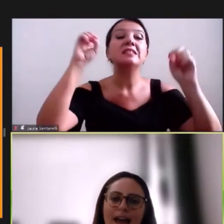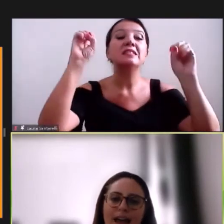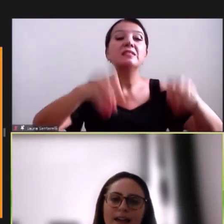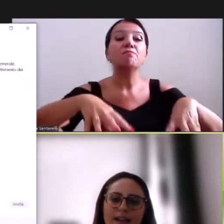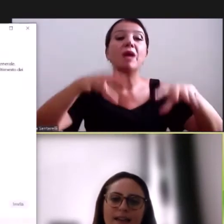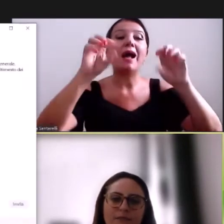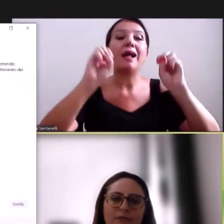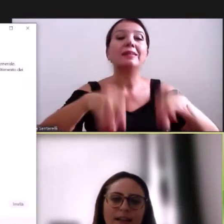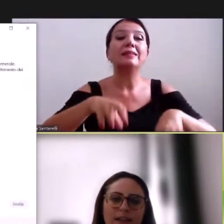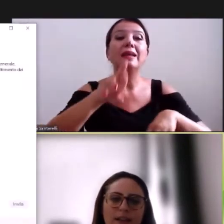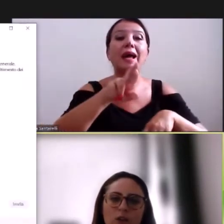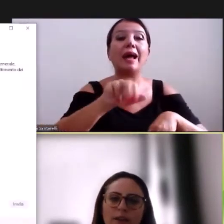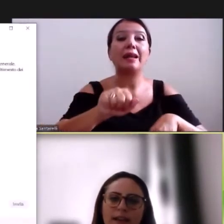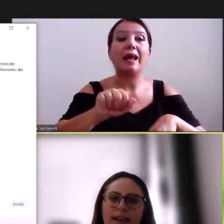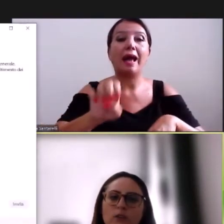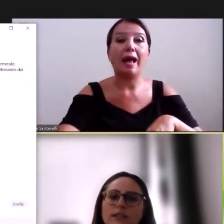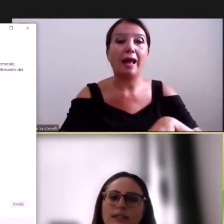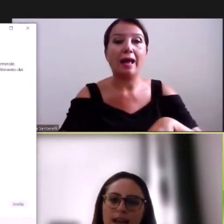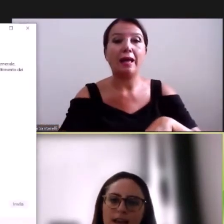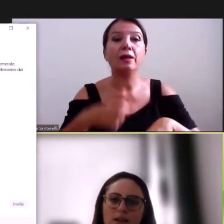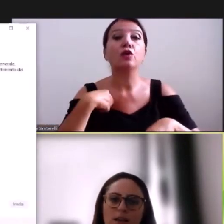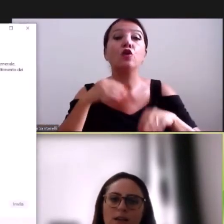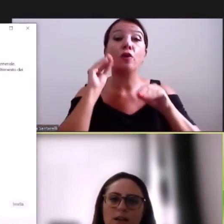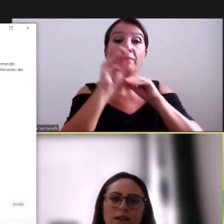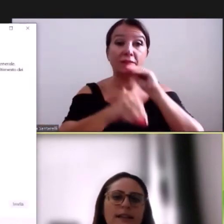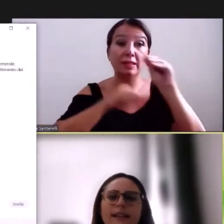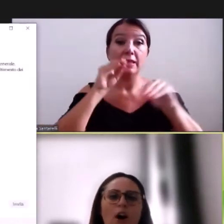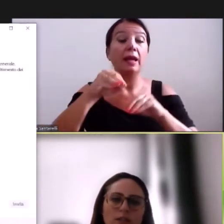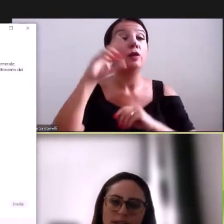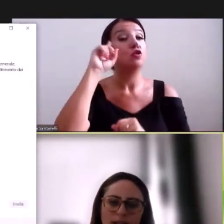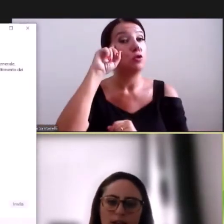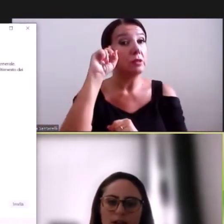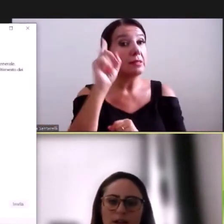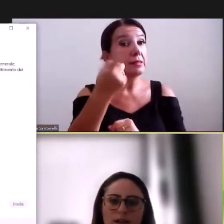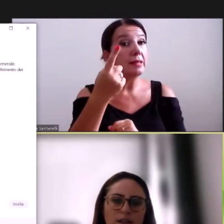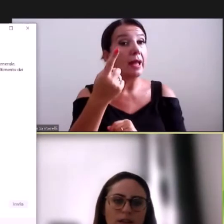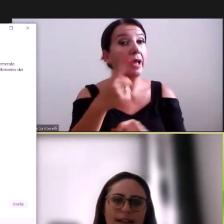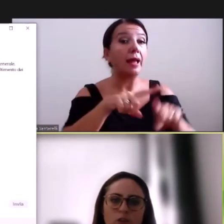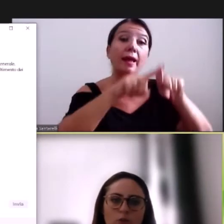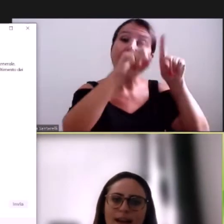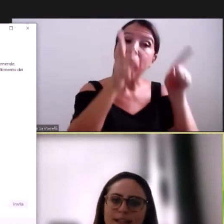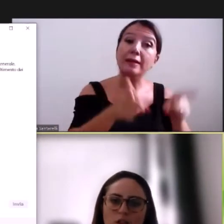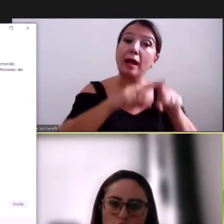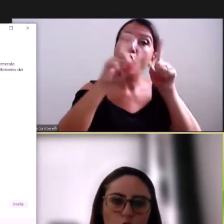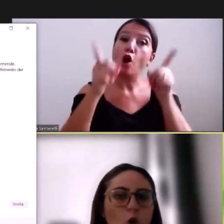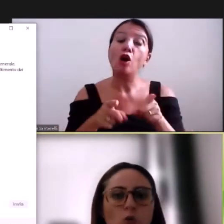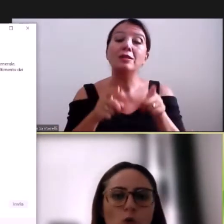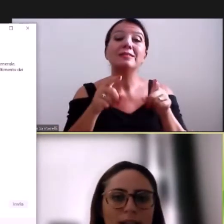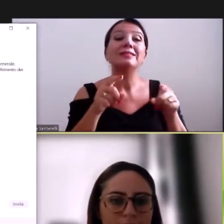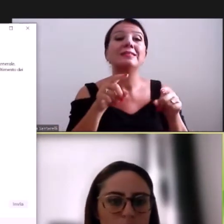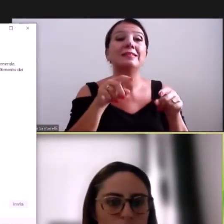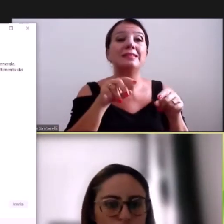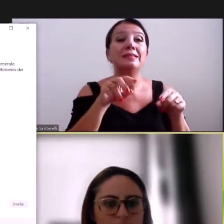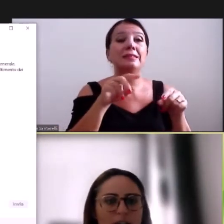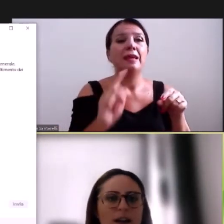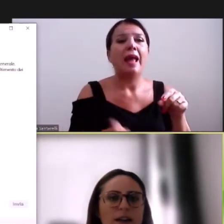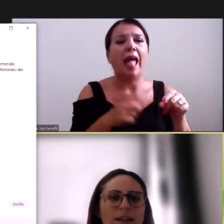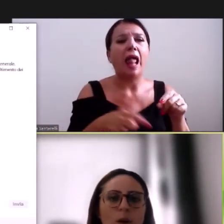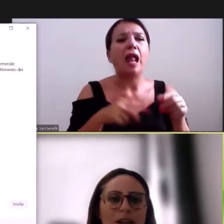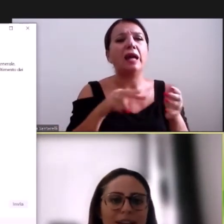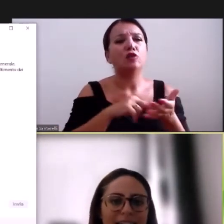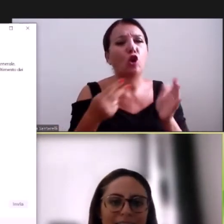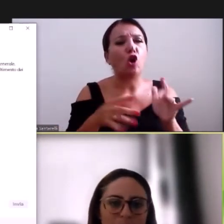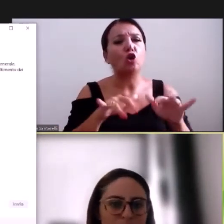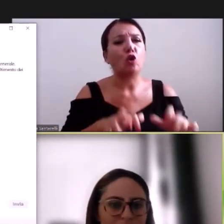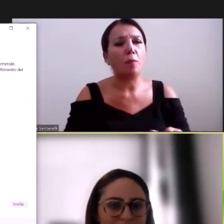dei RAE. Infatti io vi chiedo se nei negozi di elettrodomestici o comunque di tecnologia